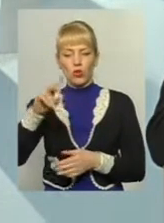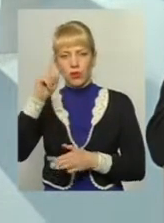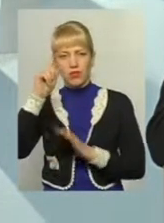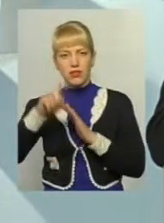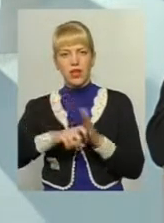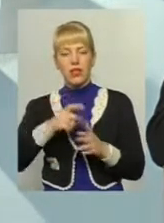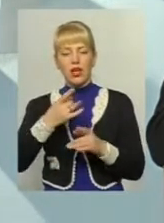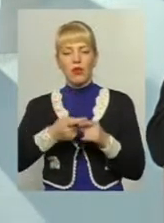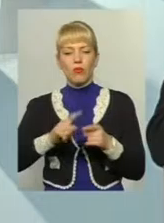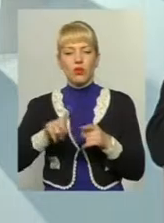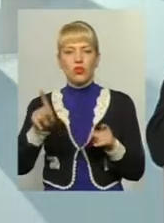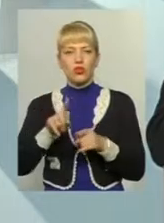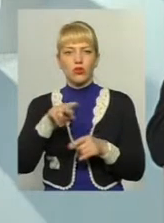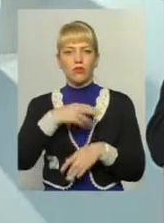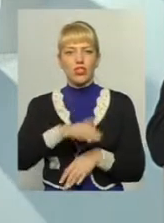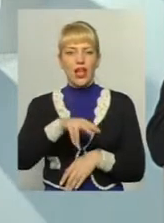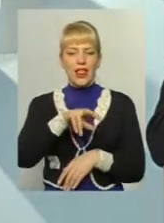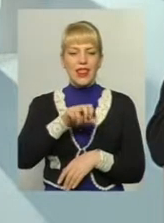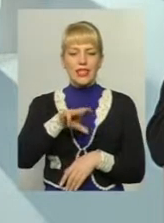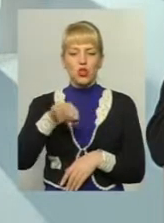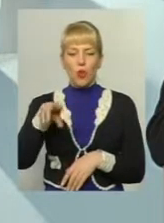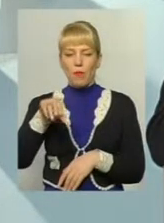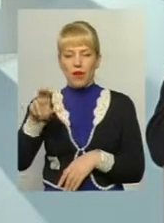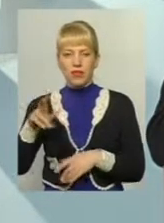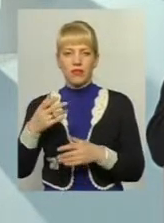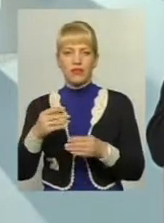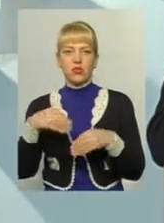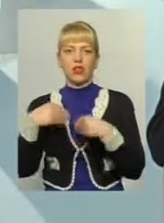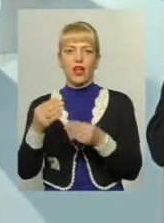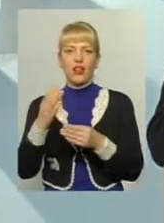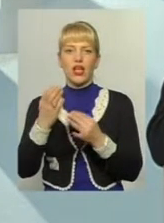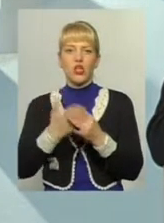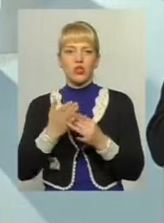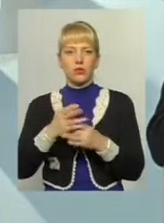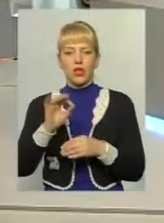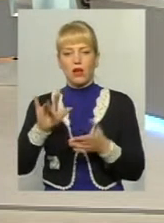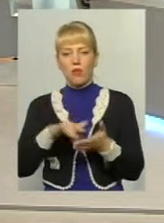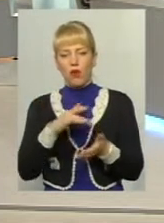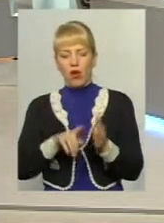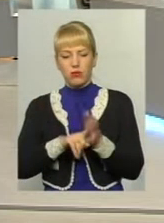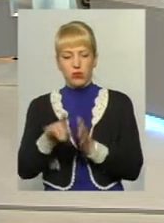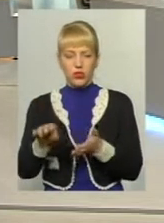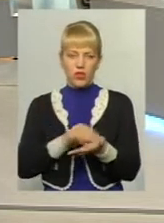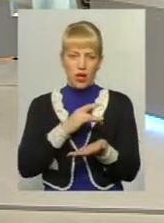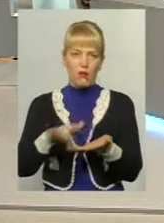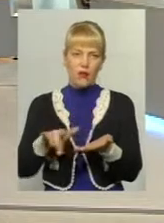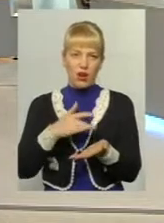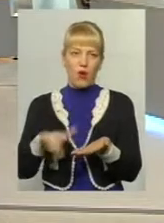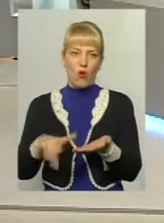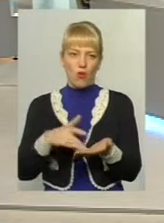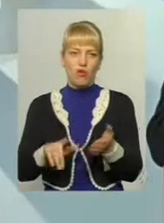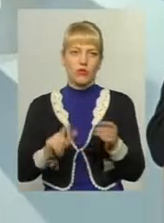ситуації нерідко, коли людині нараховують з запізненням субсидію заднім числом. Тобто ми дізнаємося в